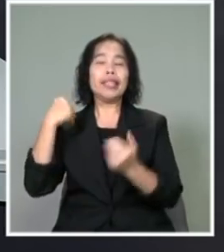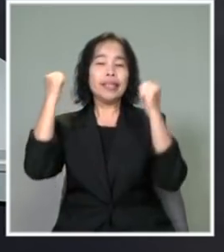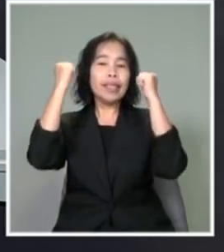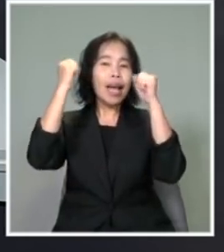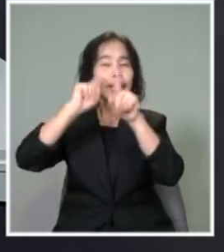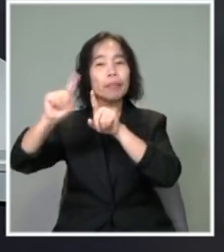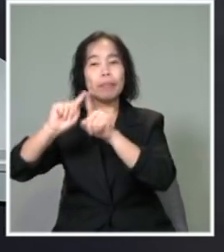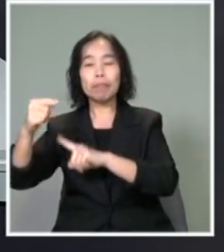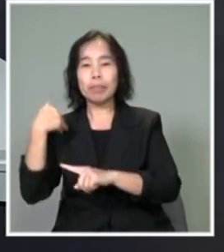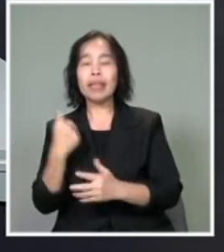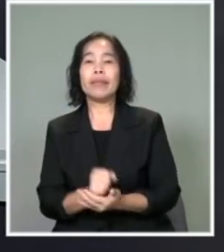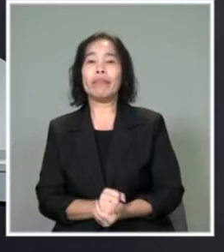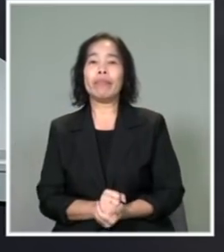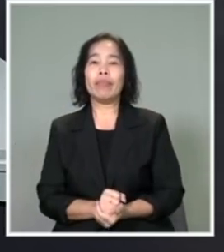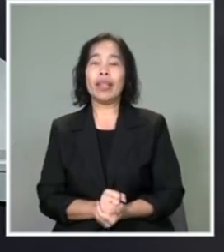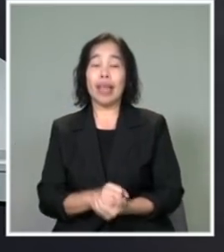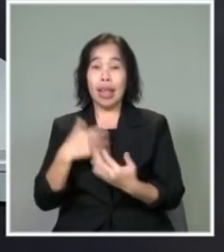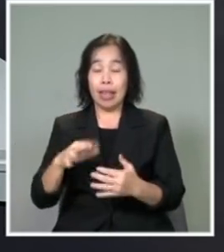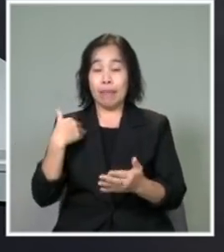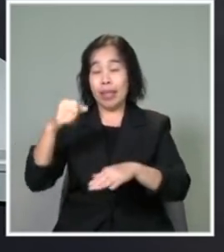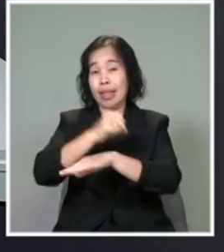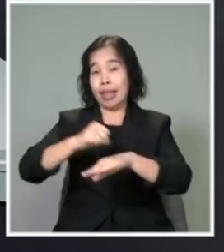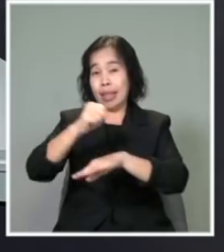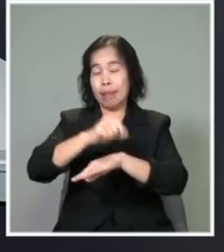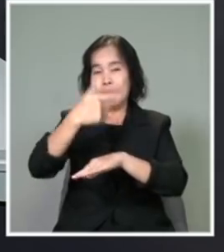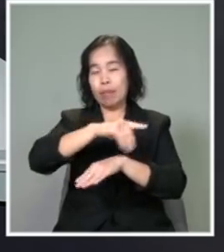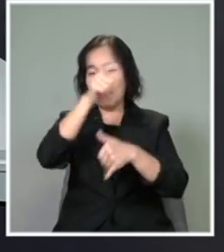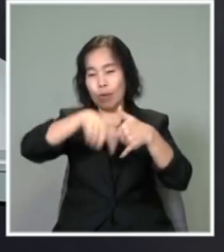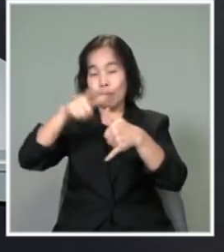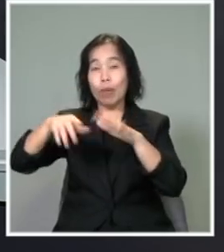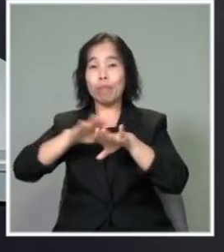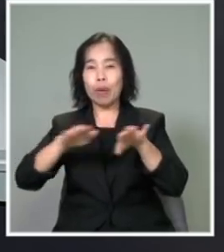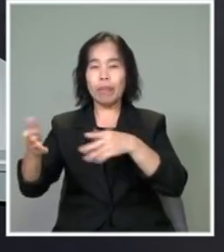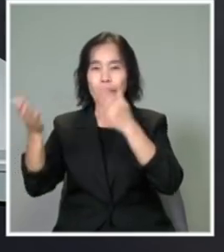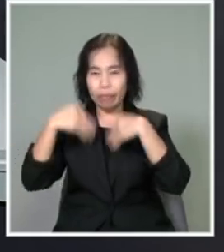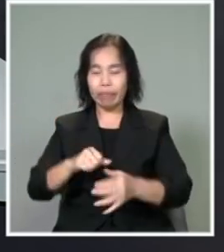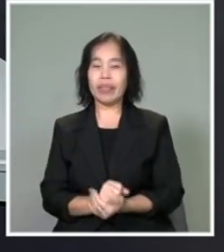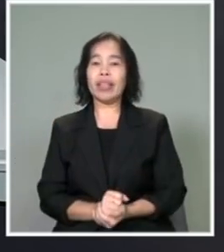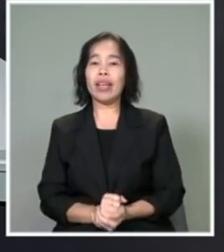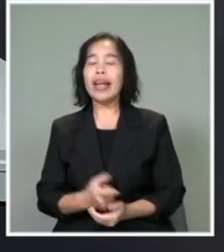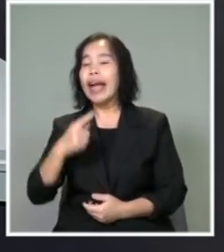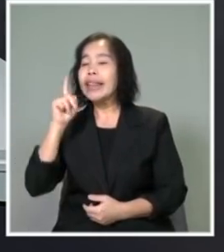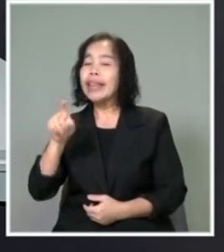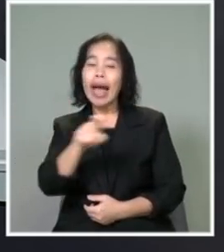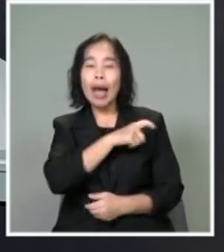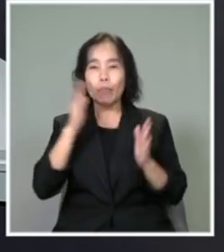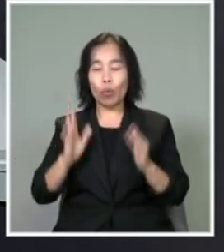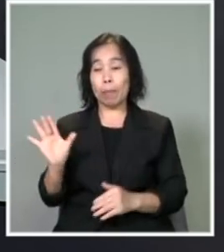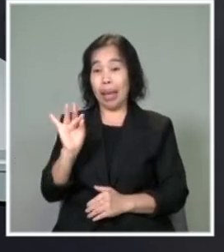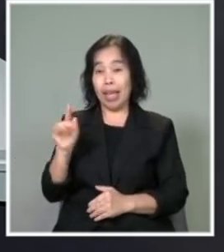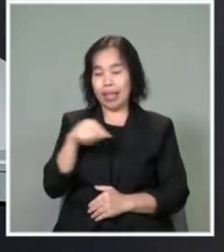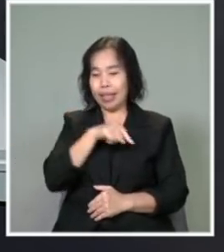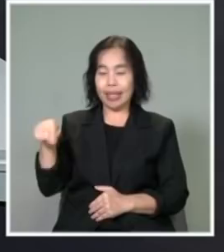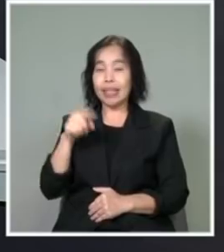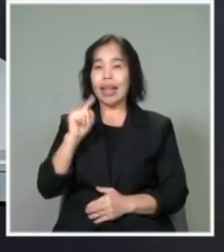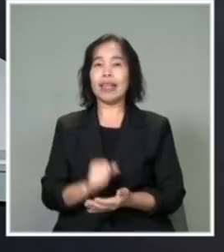กันดีครับ ครับในเรื่องของนอกสนามก็ว่ากันไปก็เตรียมความพร้อมกันเต็มที ่ มาที่เรื่องของในสนามกันบ้างนะครับหนุ่มๆทั้ง8คนเดี๋ยววันนี้ให้พูดทุกคนเลยนะ